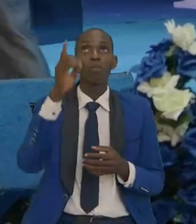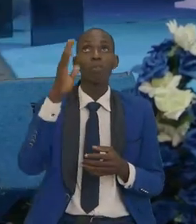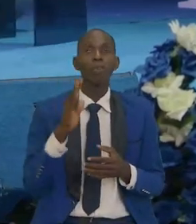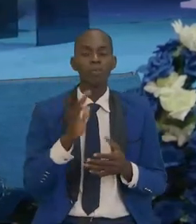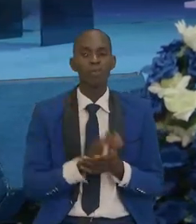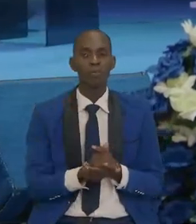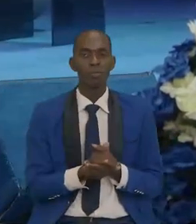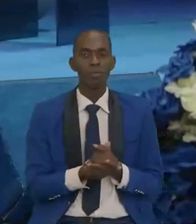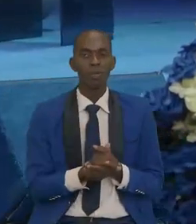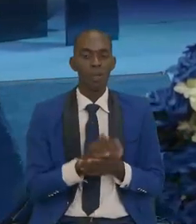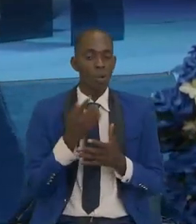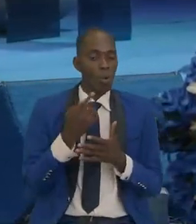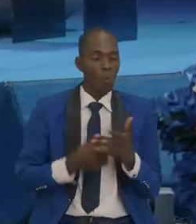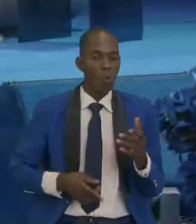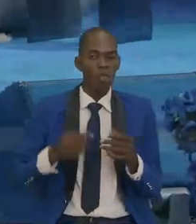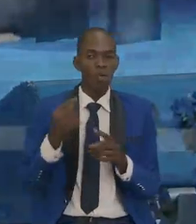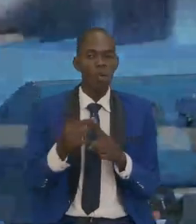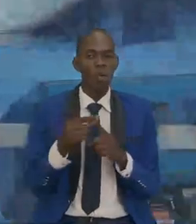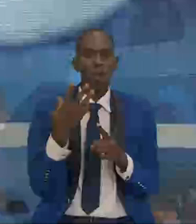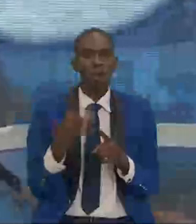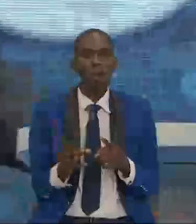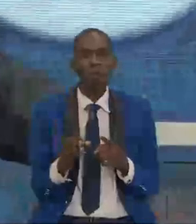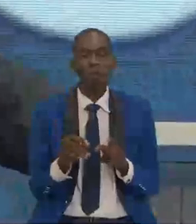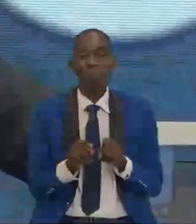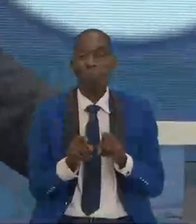qu'ils ne soient amenés au royaume de Dieu.